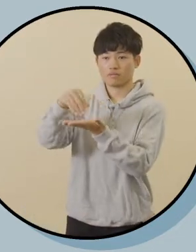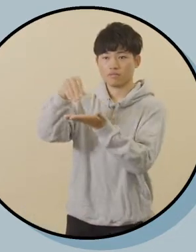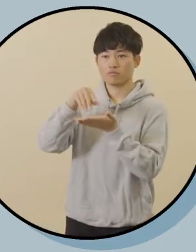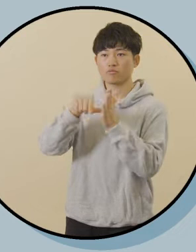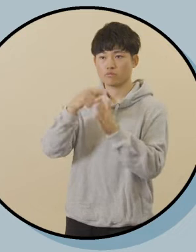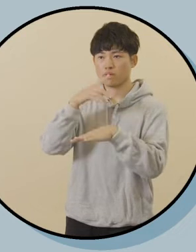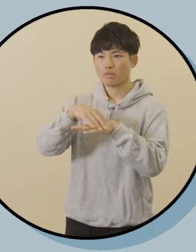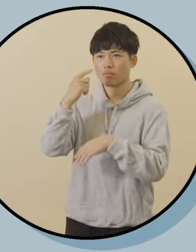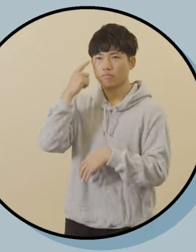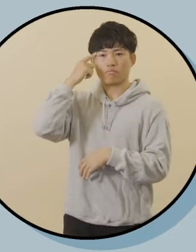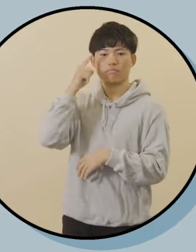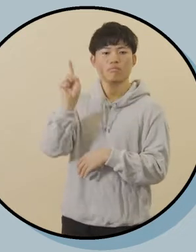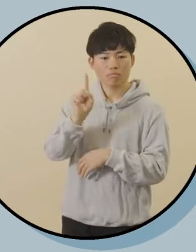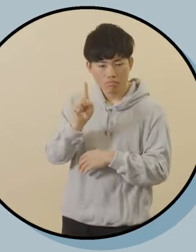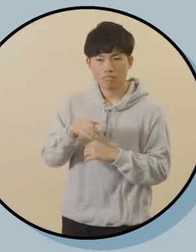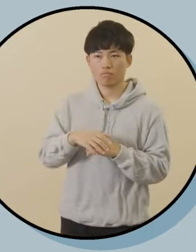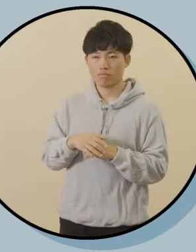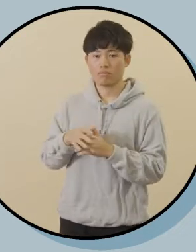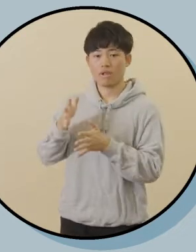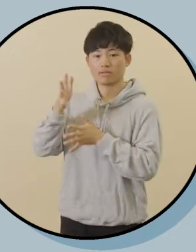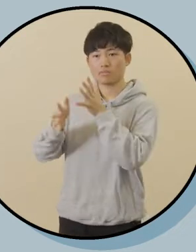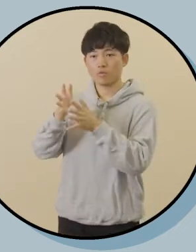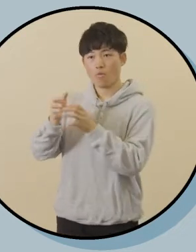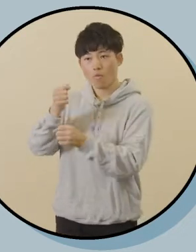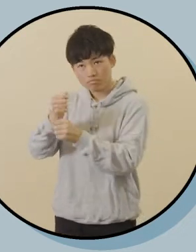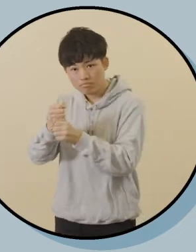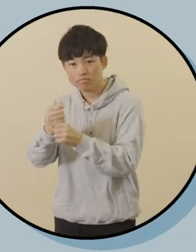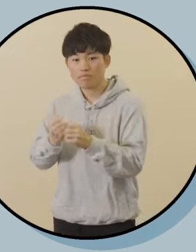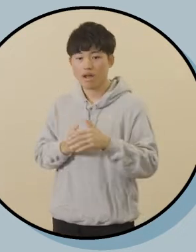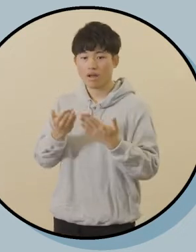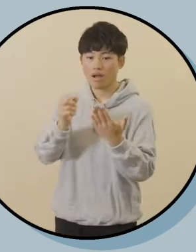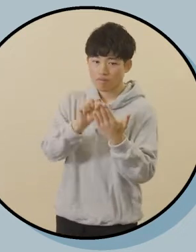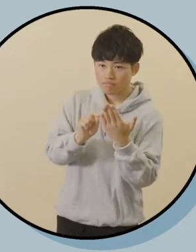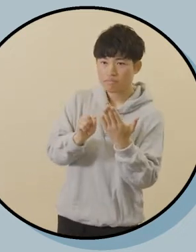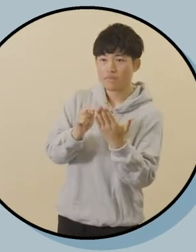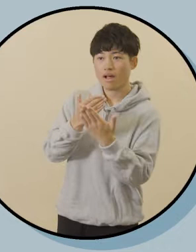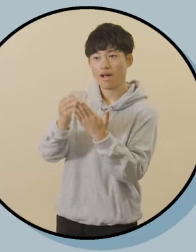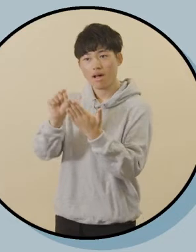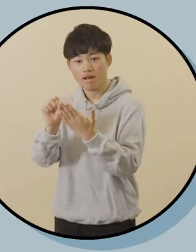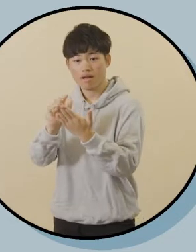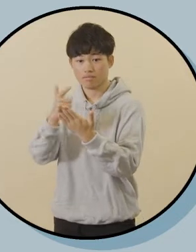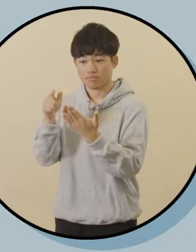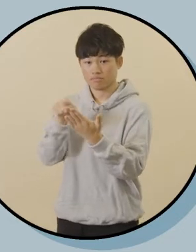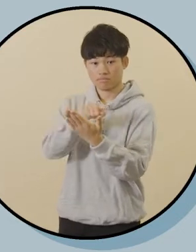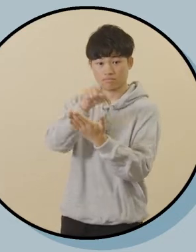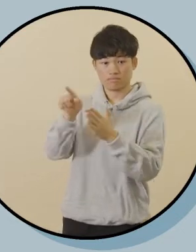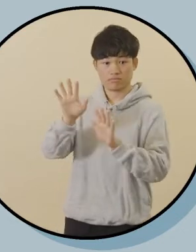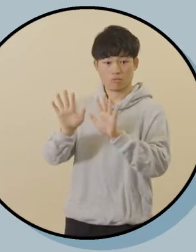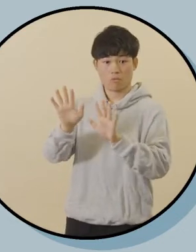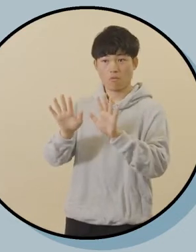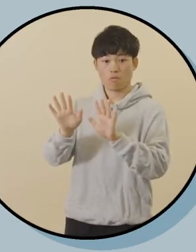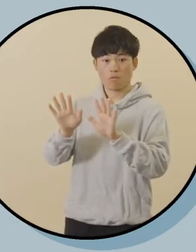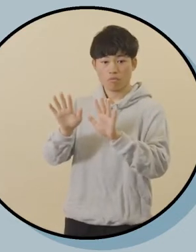初に感じたのは、アニメーション作ったり、漫画描いたり、絵描いたりしてる状態